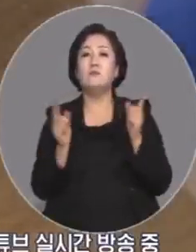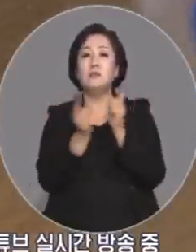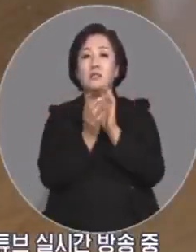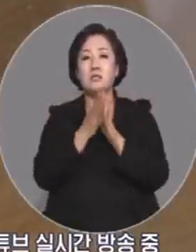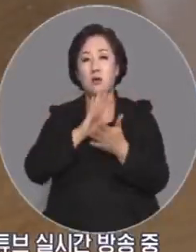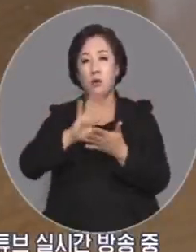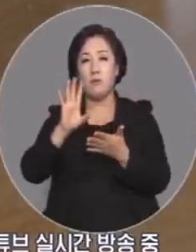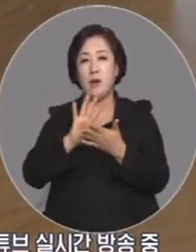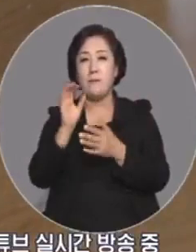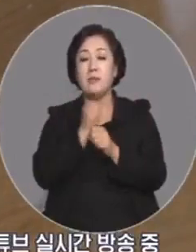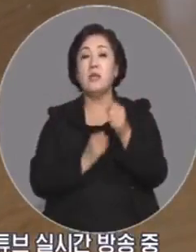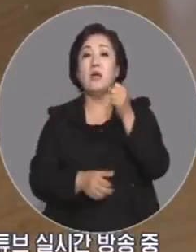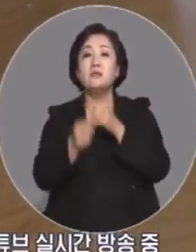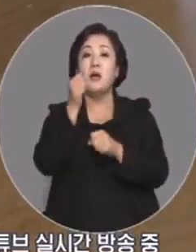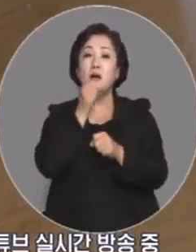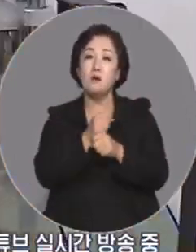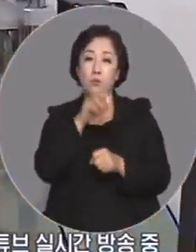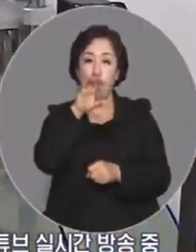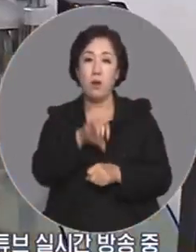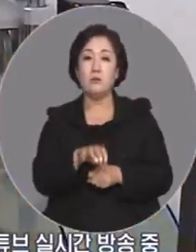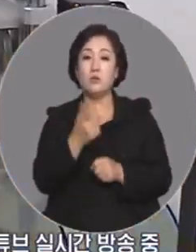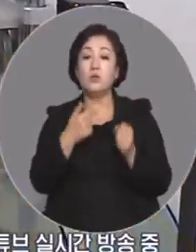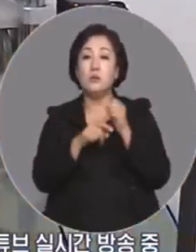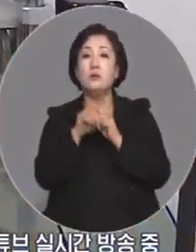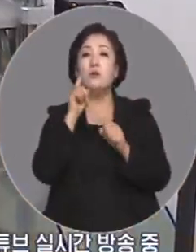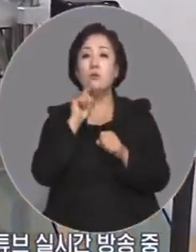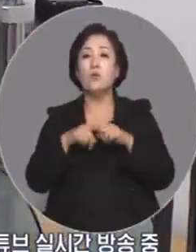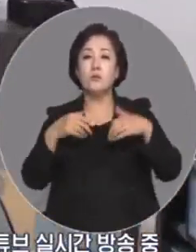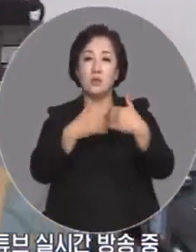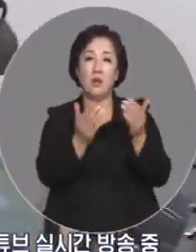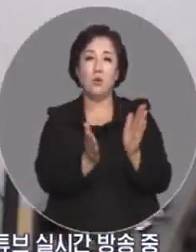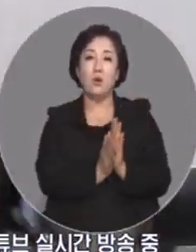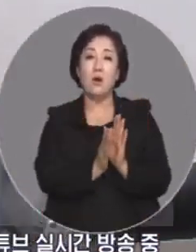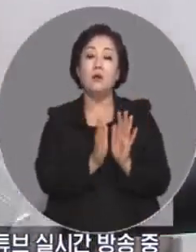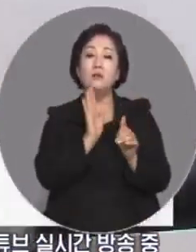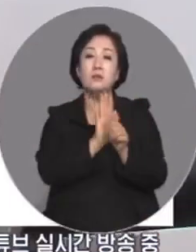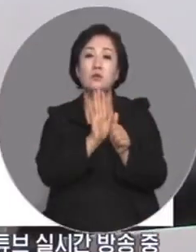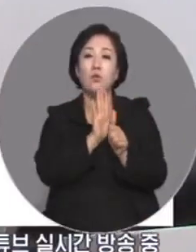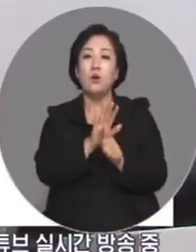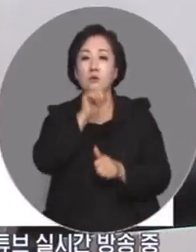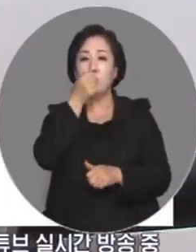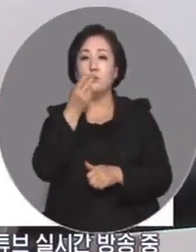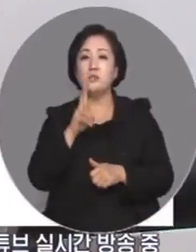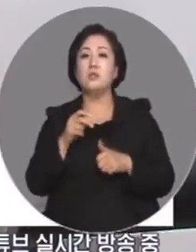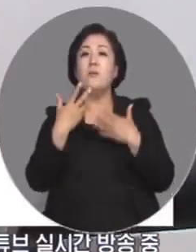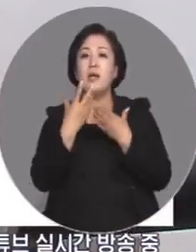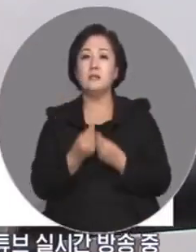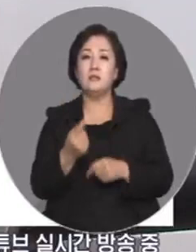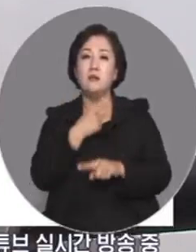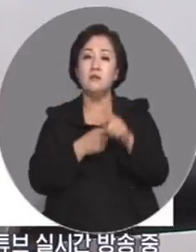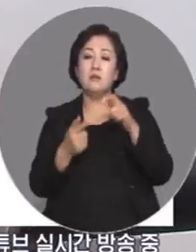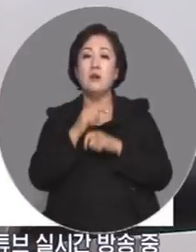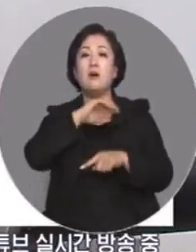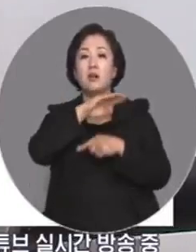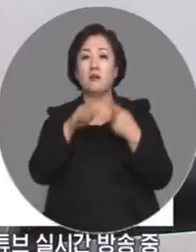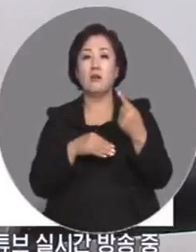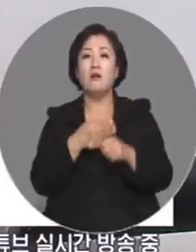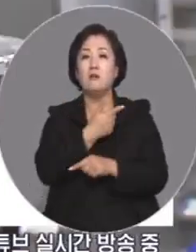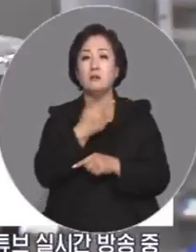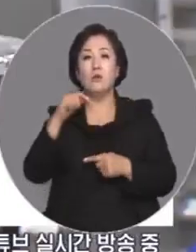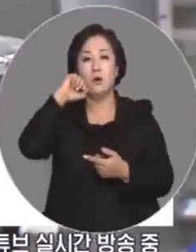만드는 창업기업이 공간 지원 대상. 공간 지원의 가장 큰 장점은 무엇보다 안정적인 경영이 가능하다는